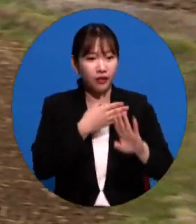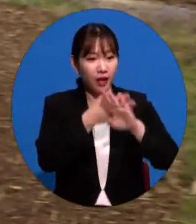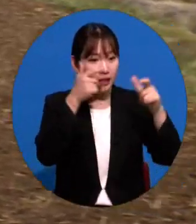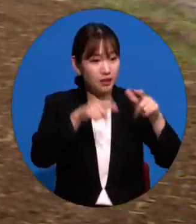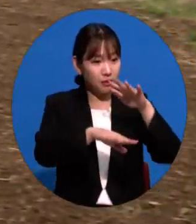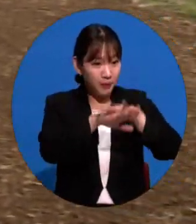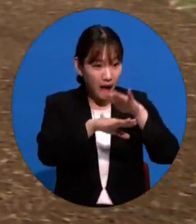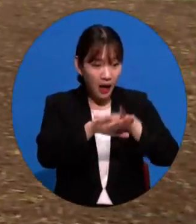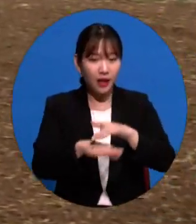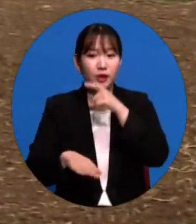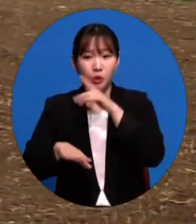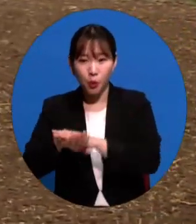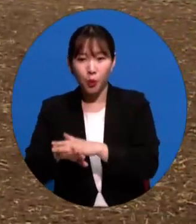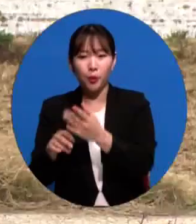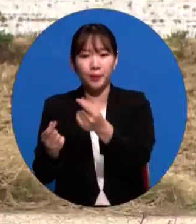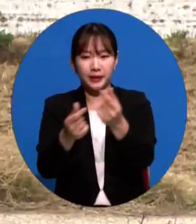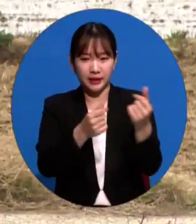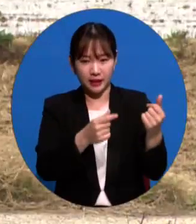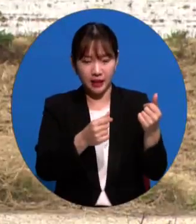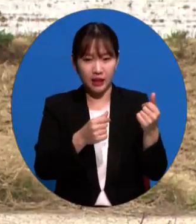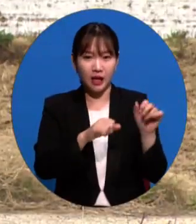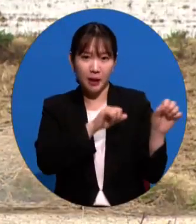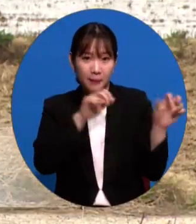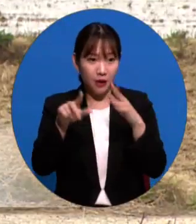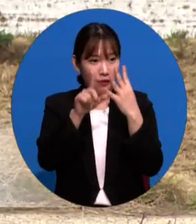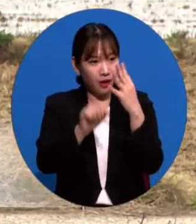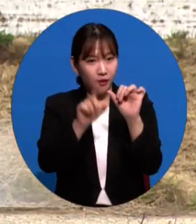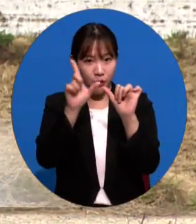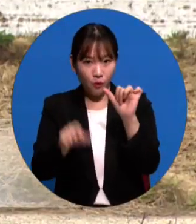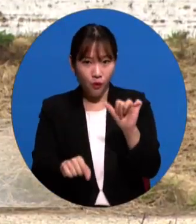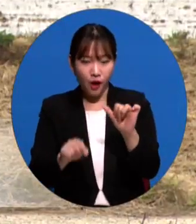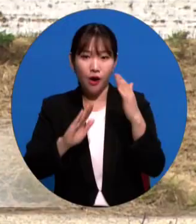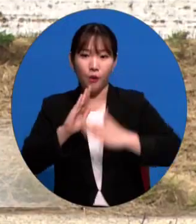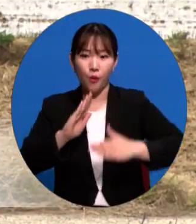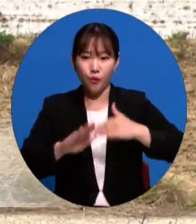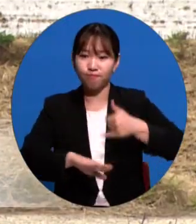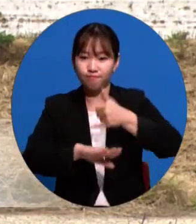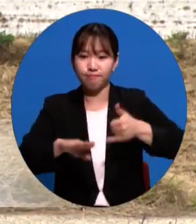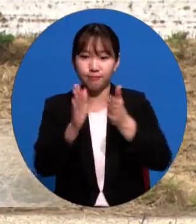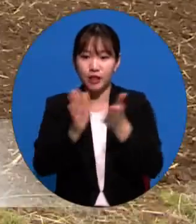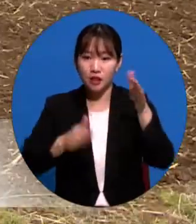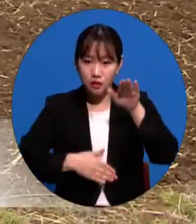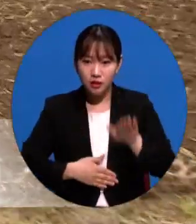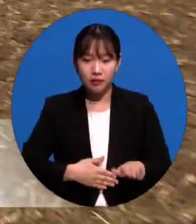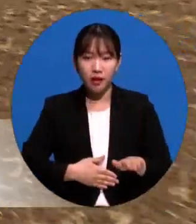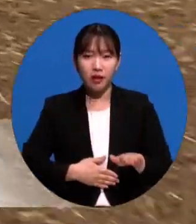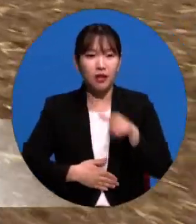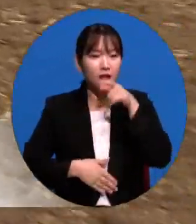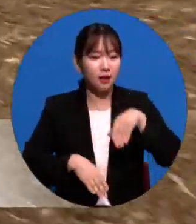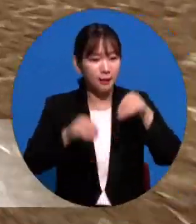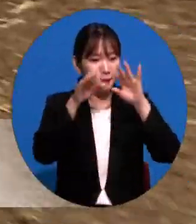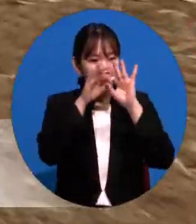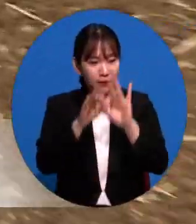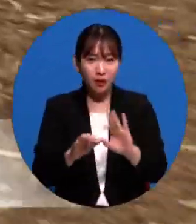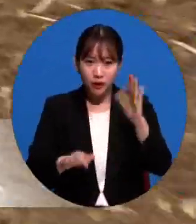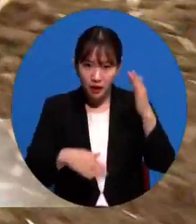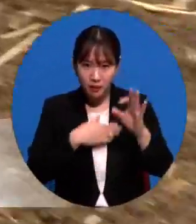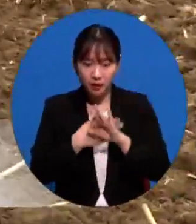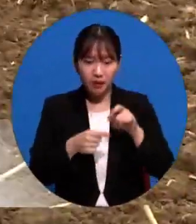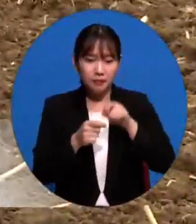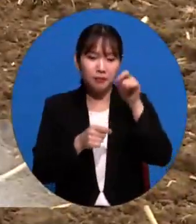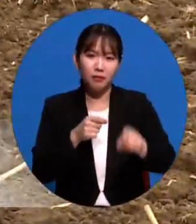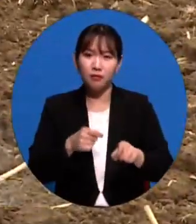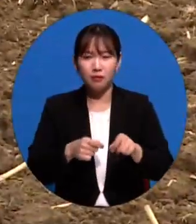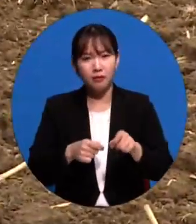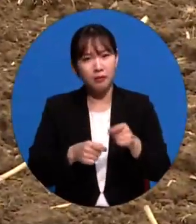밭도 사정은 마찬가지. 당장 4월, 5월 본격적인 농번기가 시작되지만 가뭄이 계속될 경우 모내기를 할